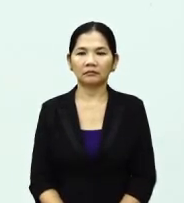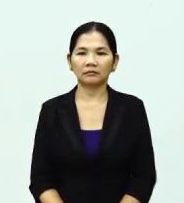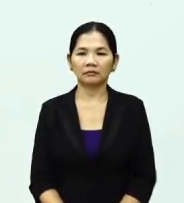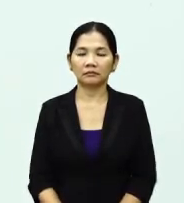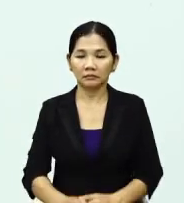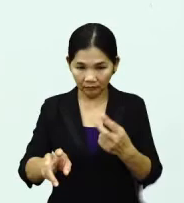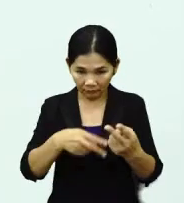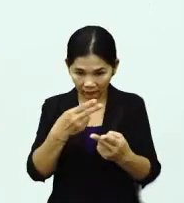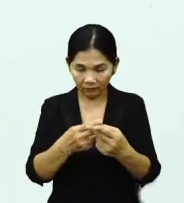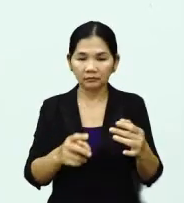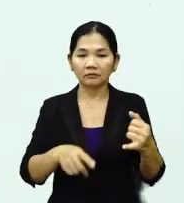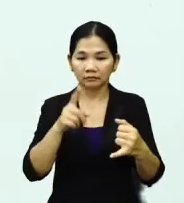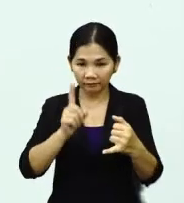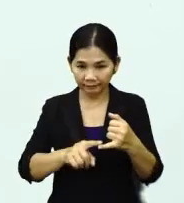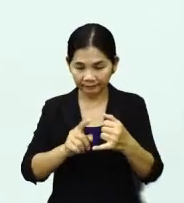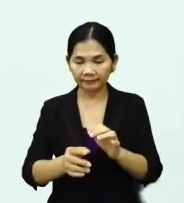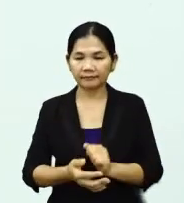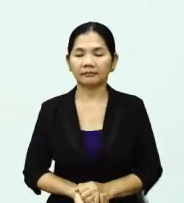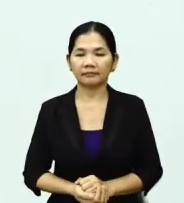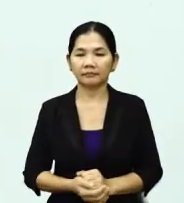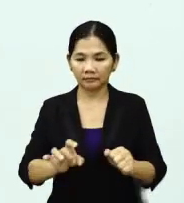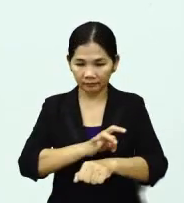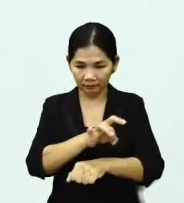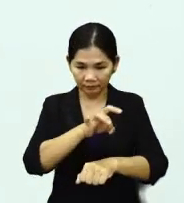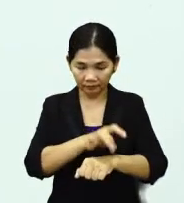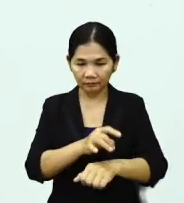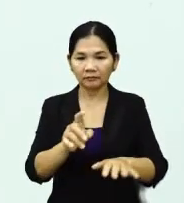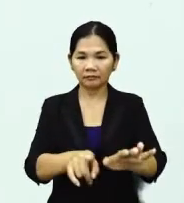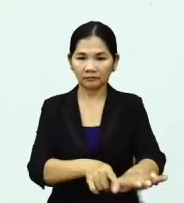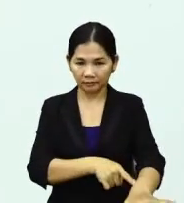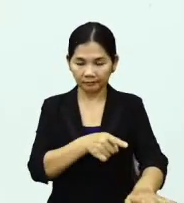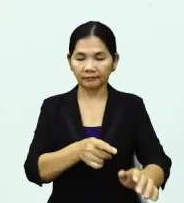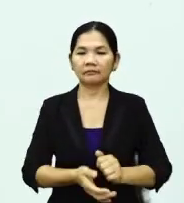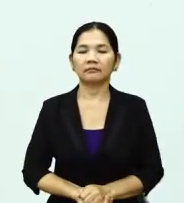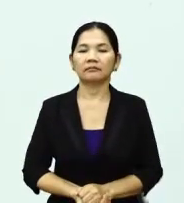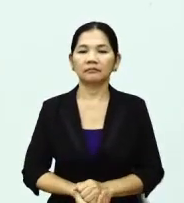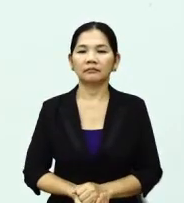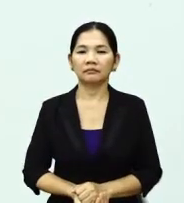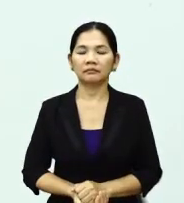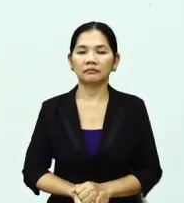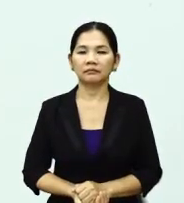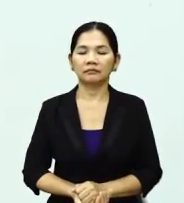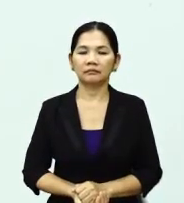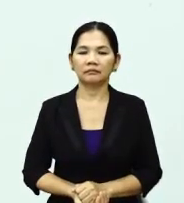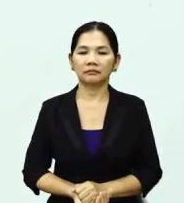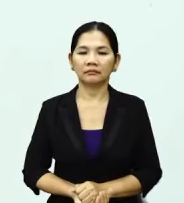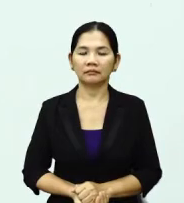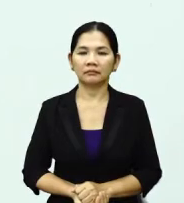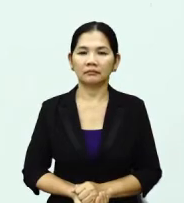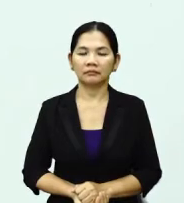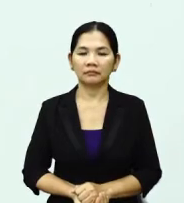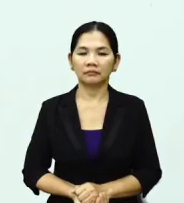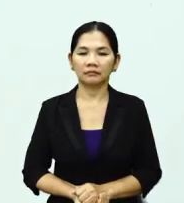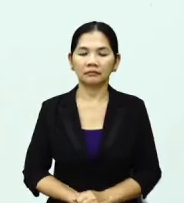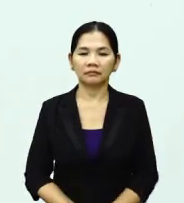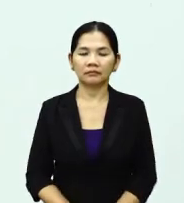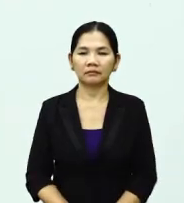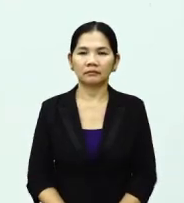Chà, chim lại trong cái này những về những cái này cô có tục về con chú trên kia tịnh đài nè. Chà.